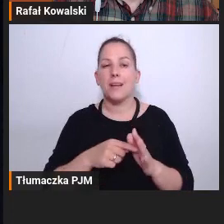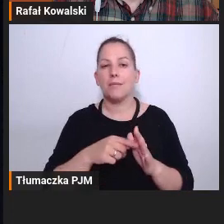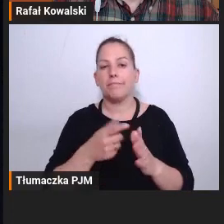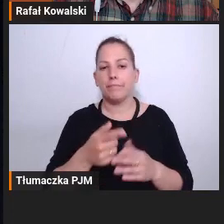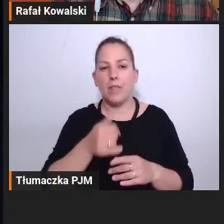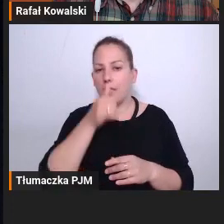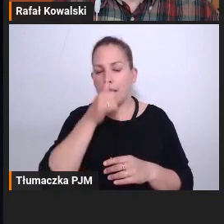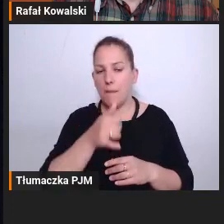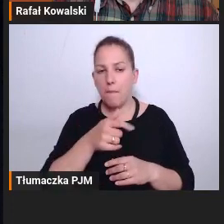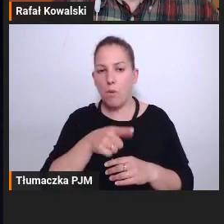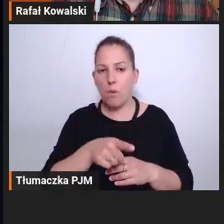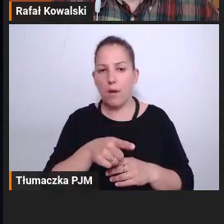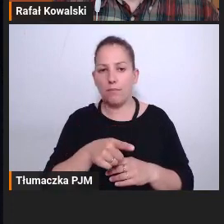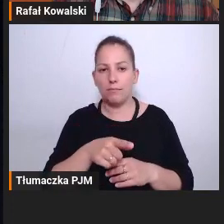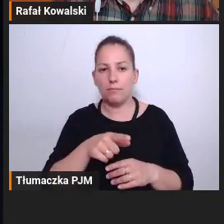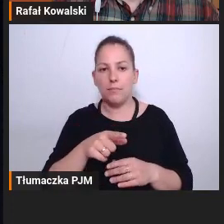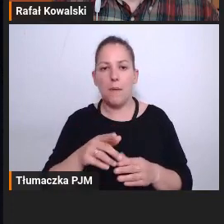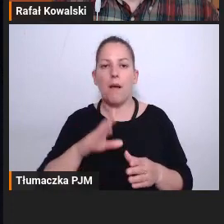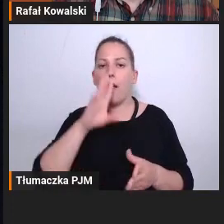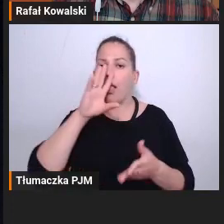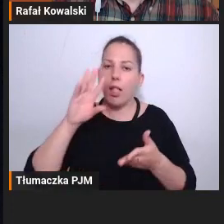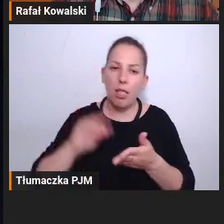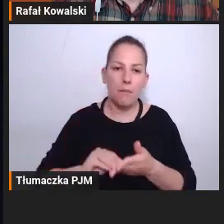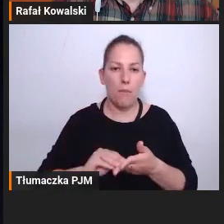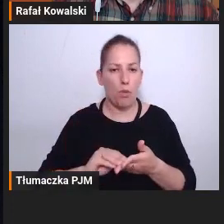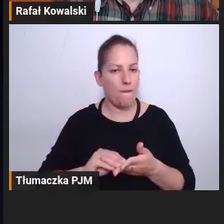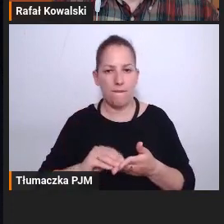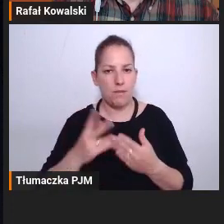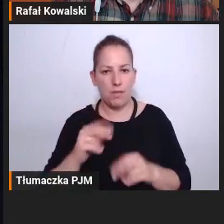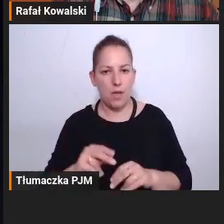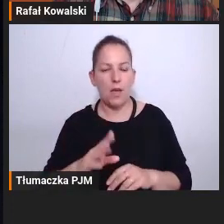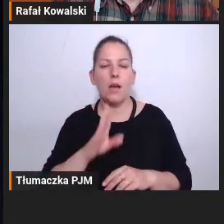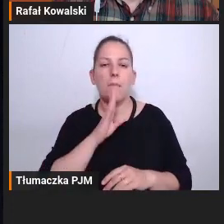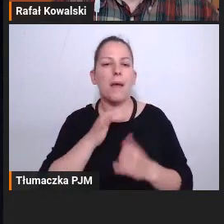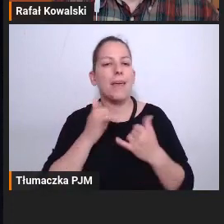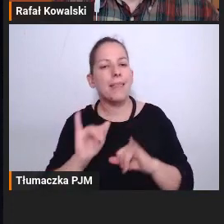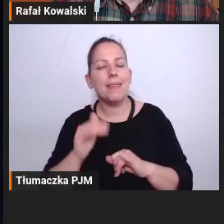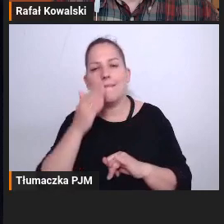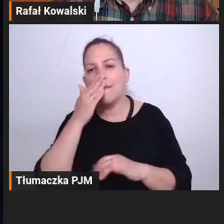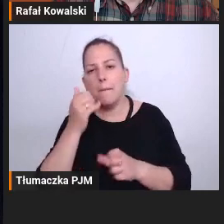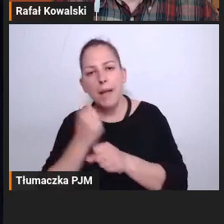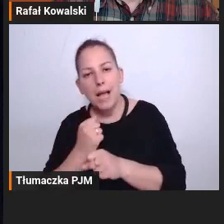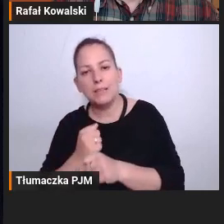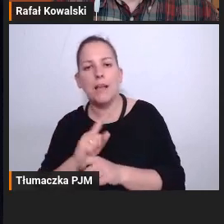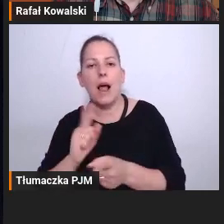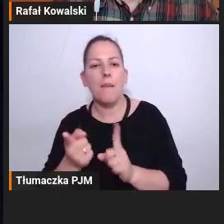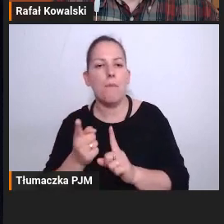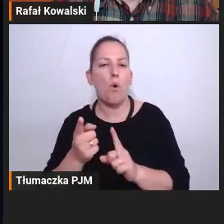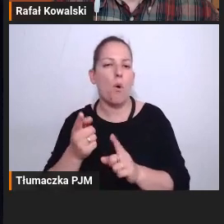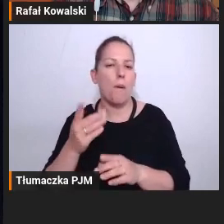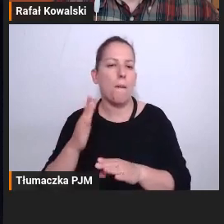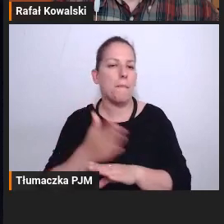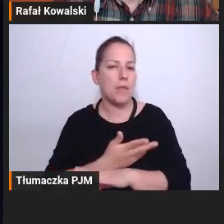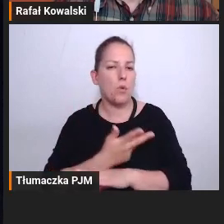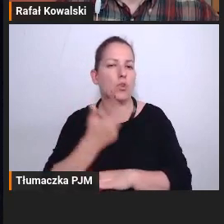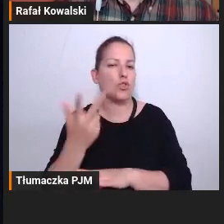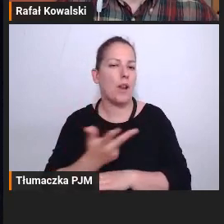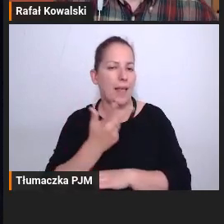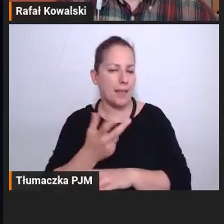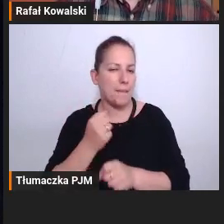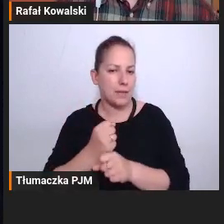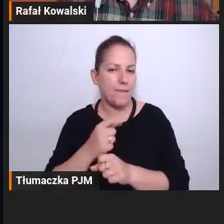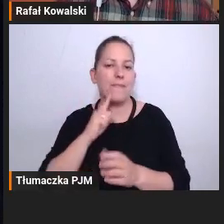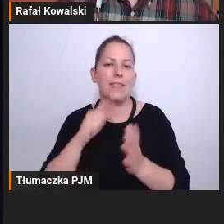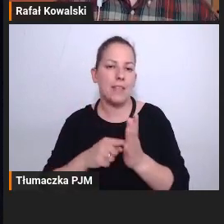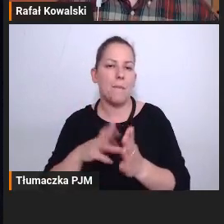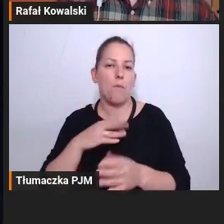być zawarta ponownie, chyba że chodziło o inny rodzaj pracy albo minęły tam 3 lata od zatrudnienia pracownika, to wtedy